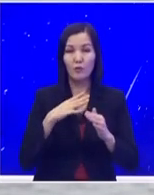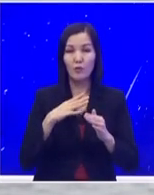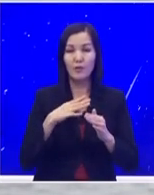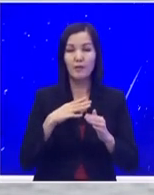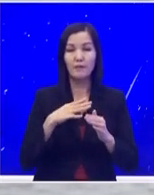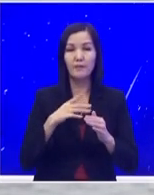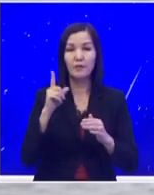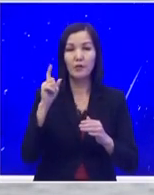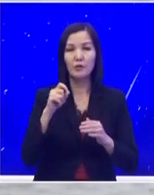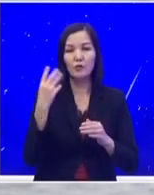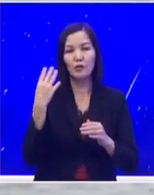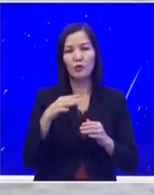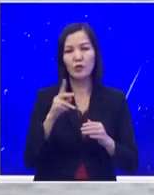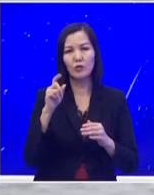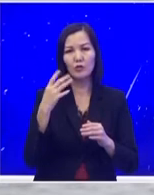Биыл